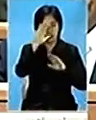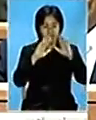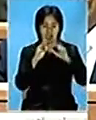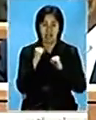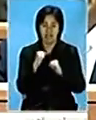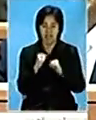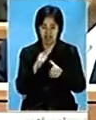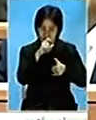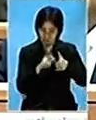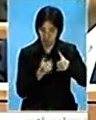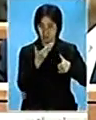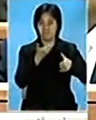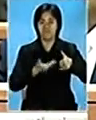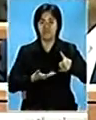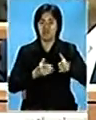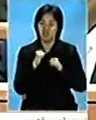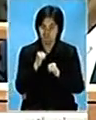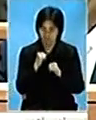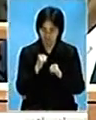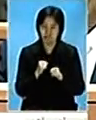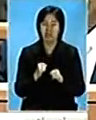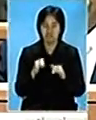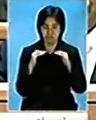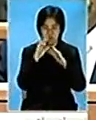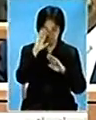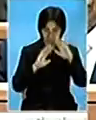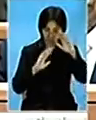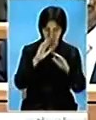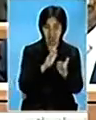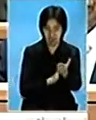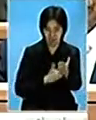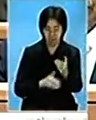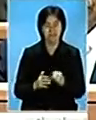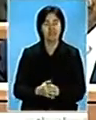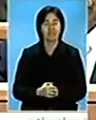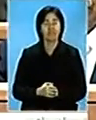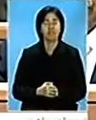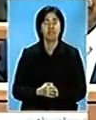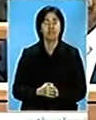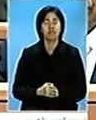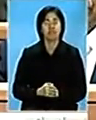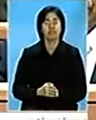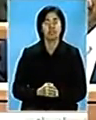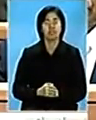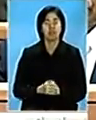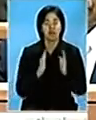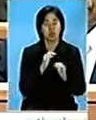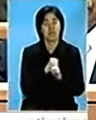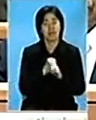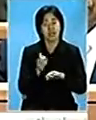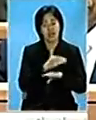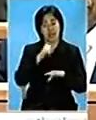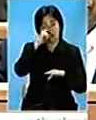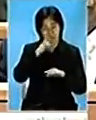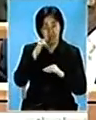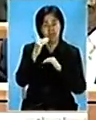ทั้งพฤตินัยนิตินัยอย่างยาวนานท่านบอกว่านักการเมืองของเราพัฒนา